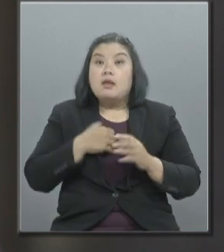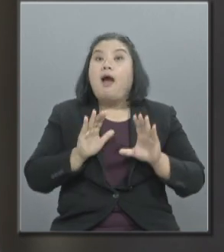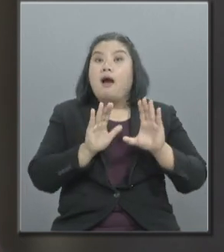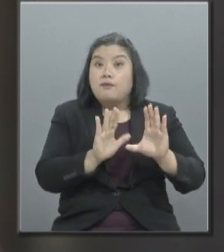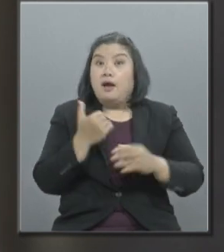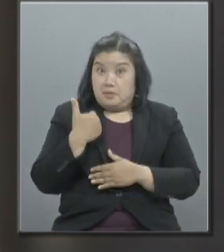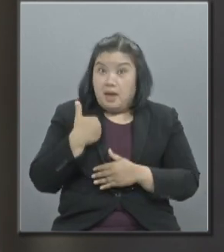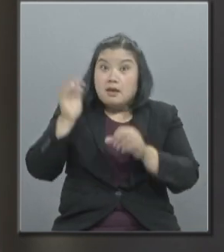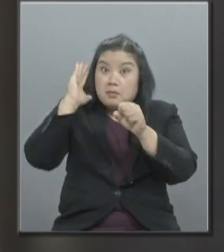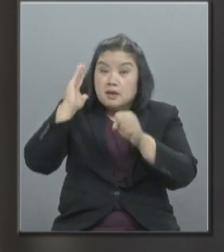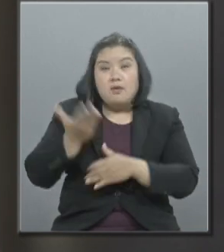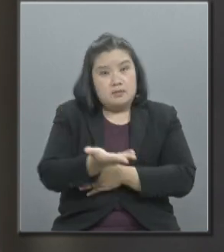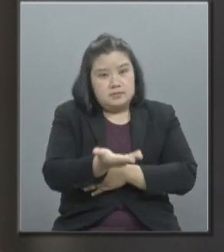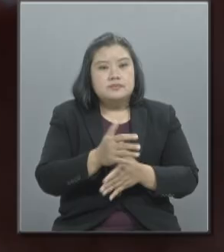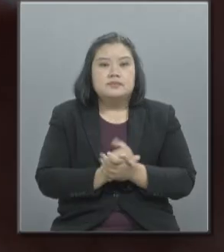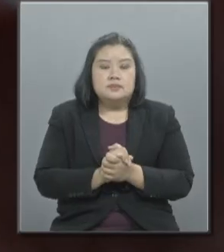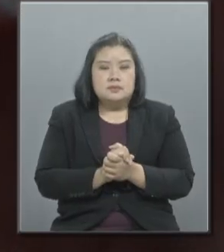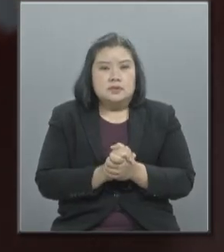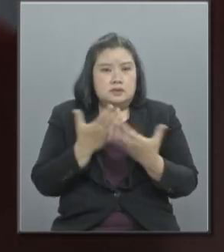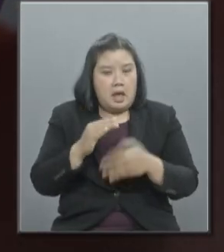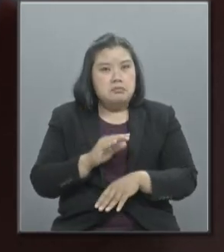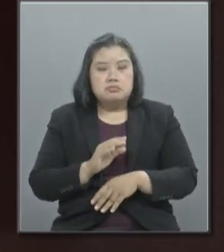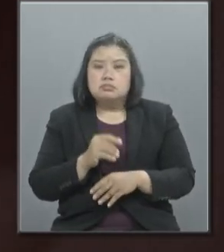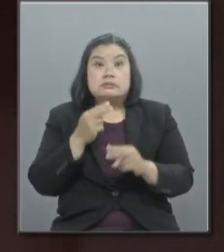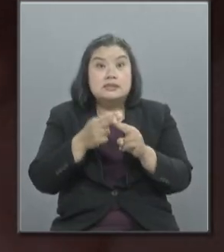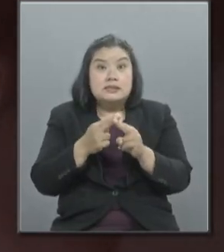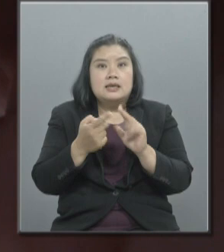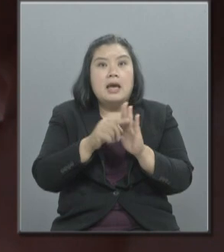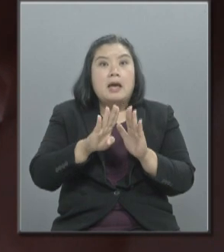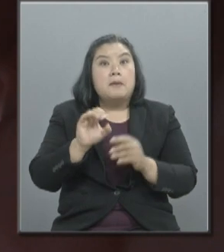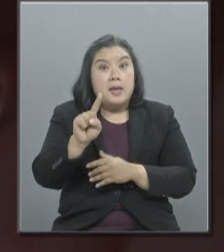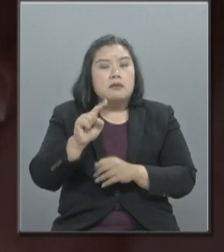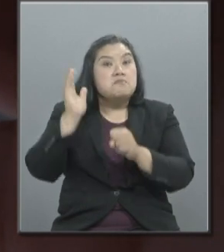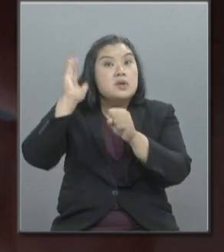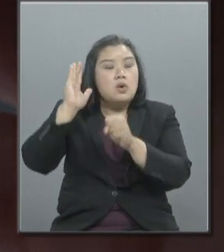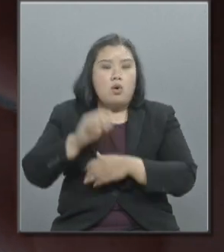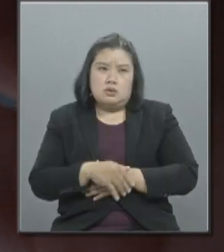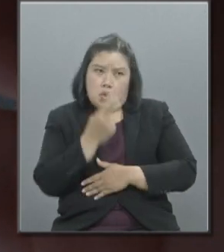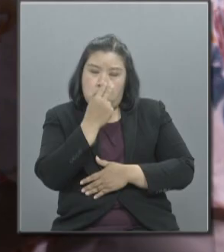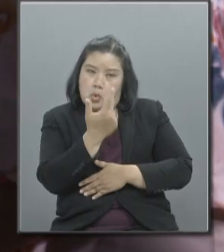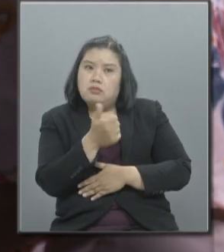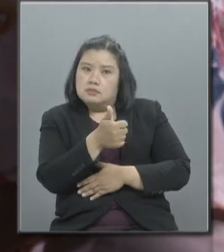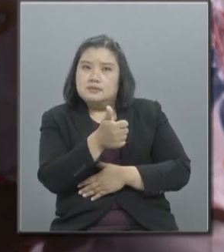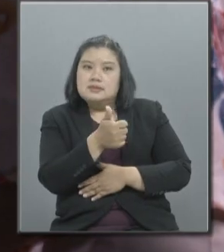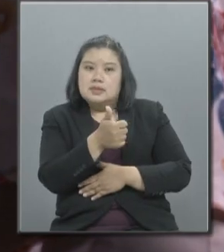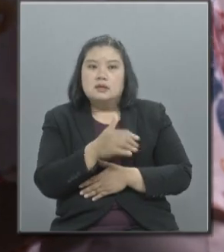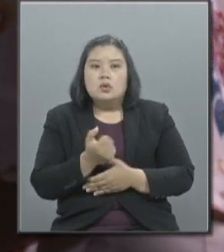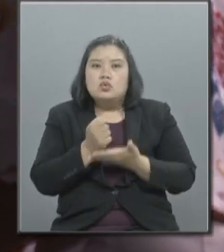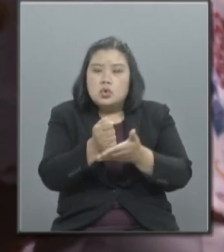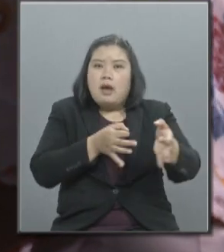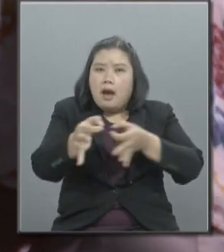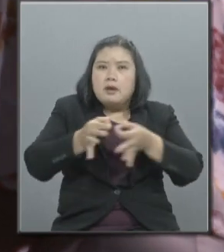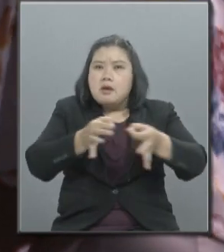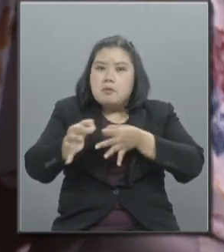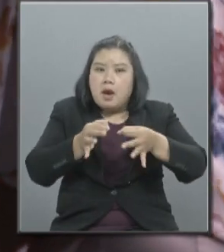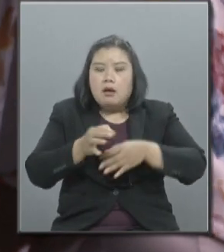พี่เบสไหมคะ เรื่องของพิธีกรคือน้องเบสของรายการเนี่ยก็โอเคนะคะพูดนำรายการและอธิบายทำให้เ